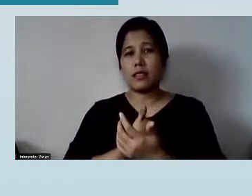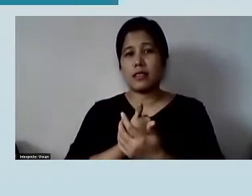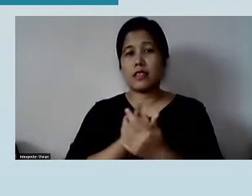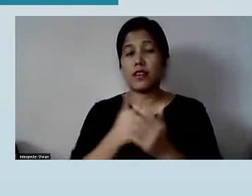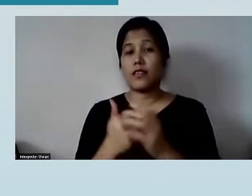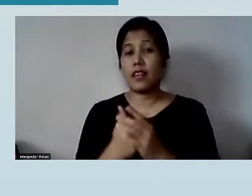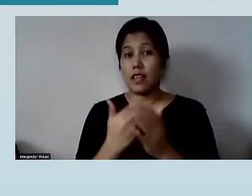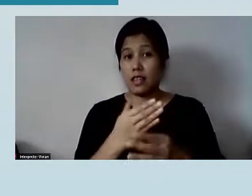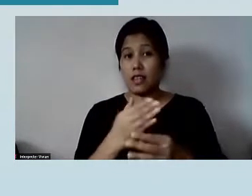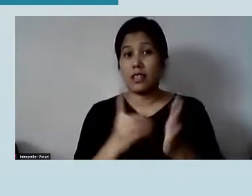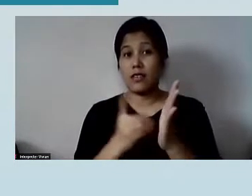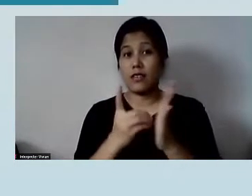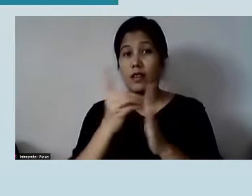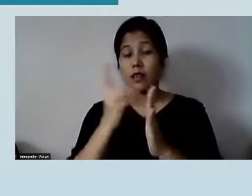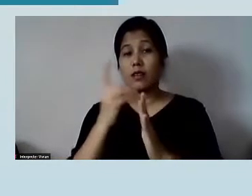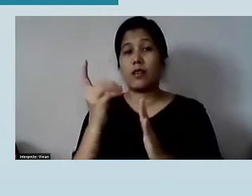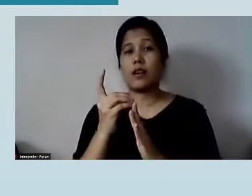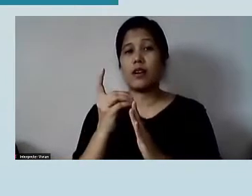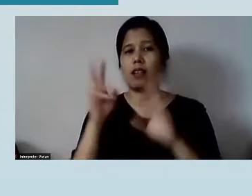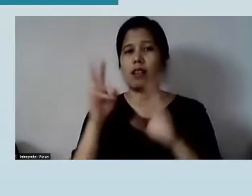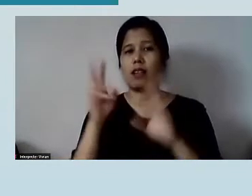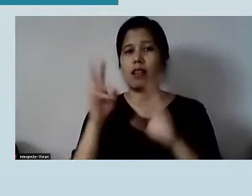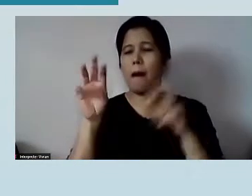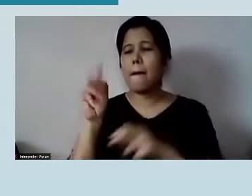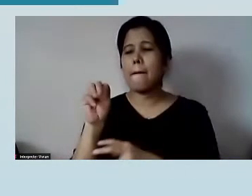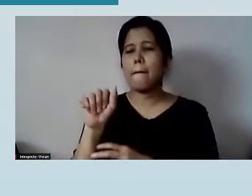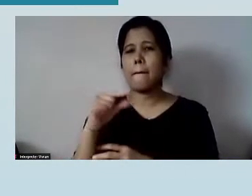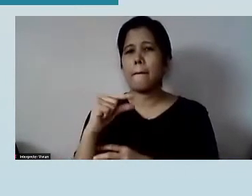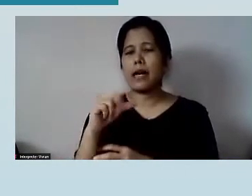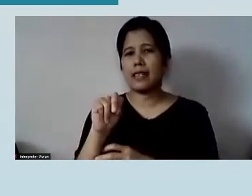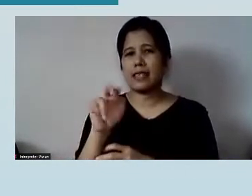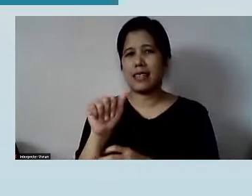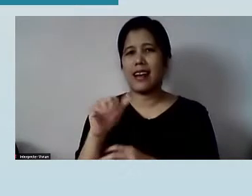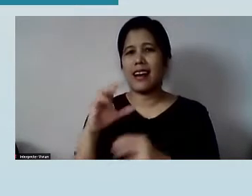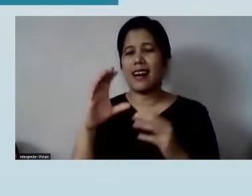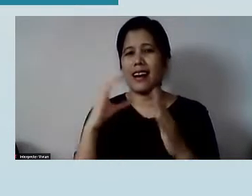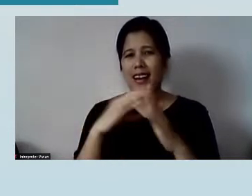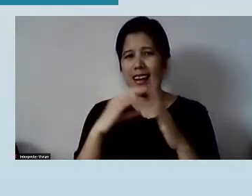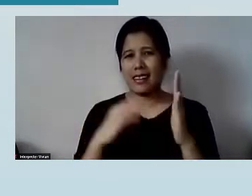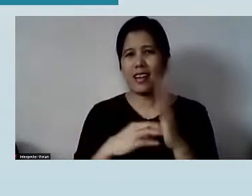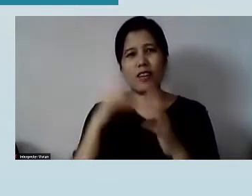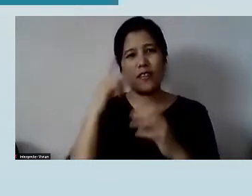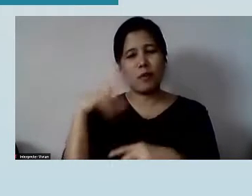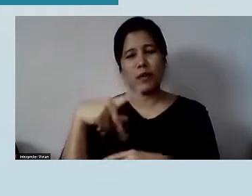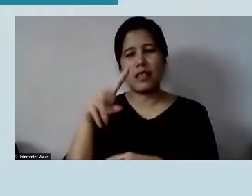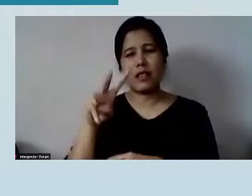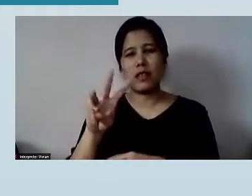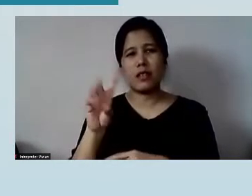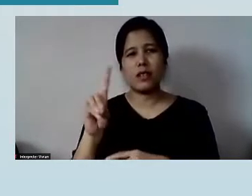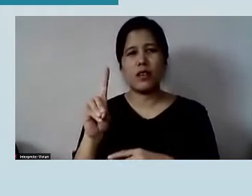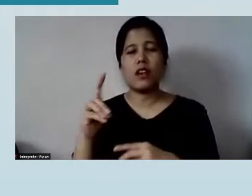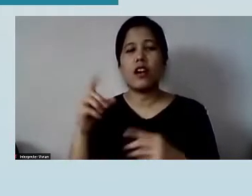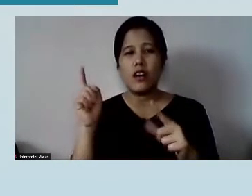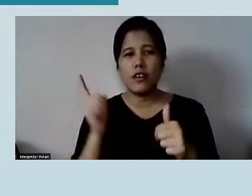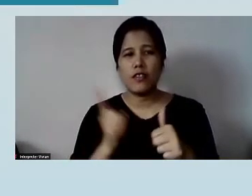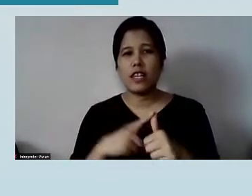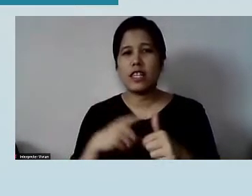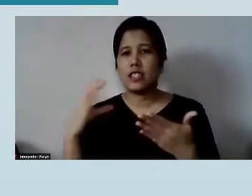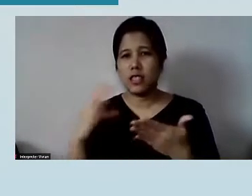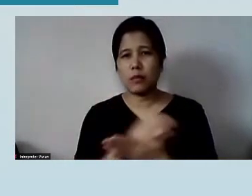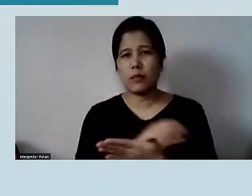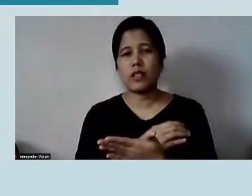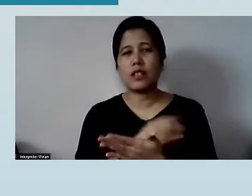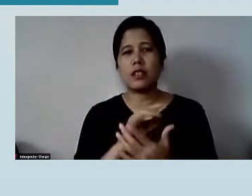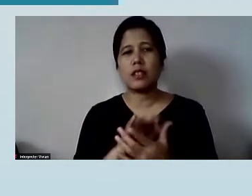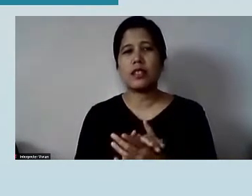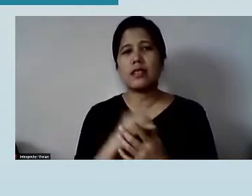the Magna Carta for persons with disabilities. Dito po sa first chapter, yung employment, ang sinasabi